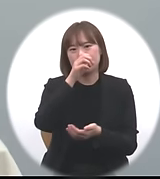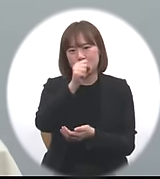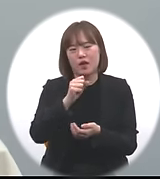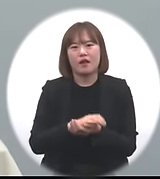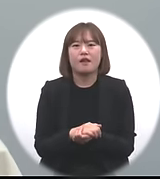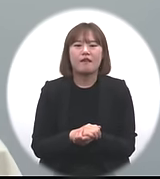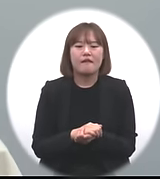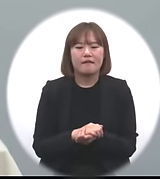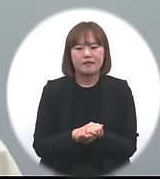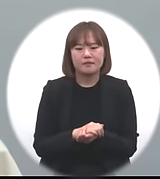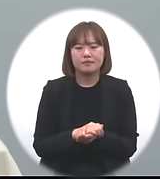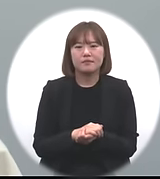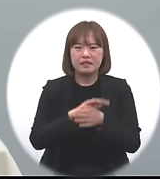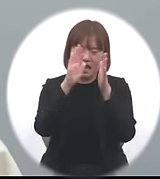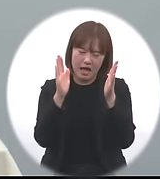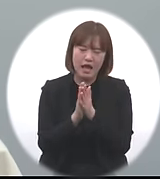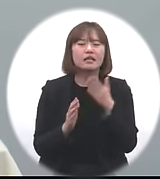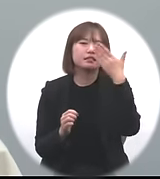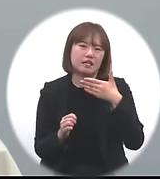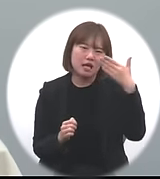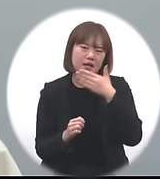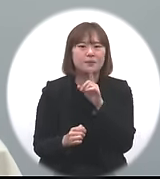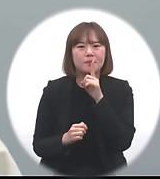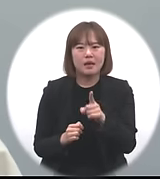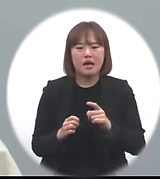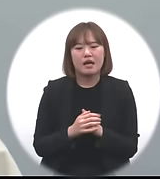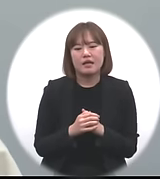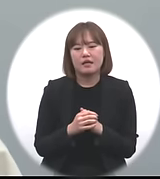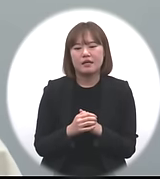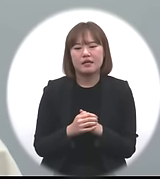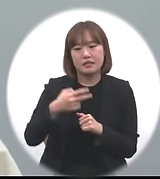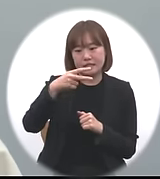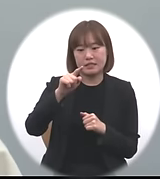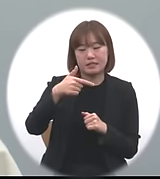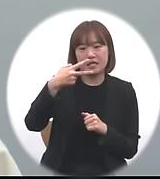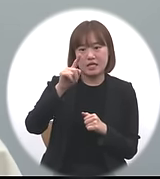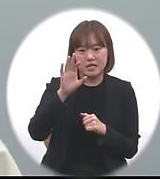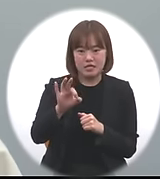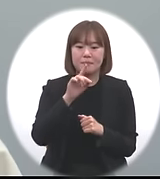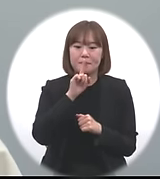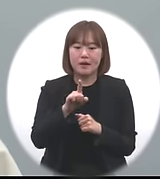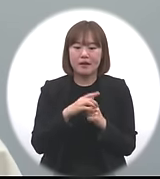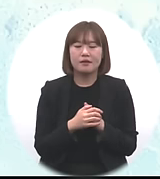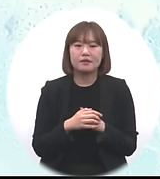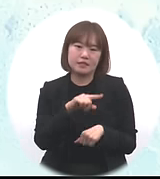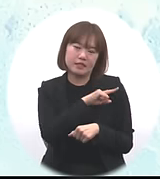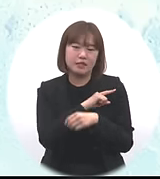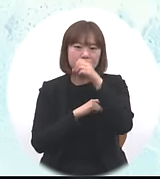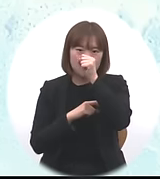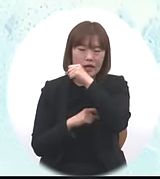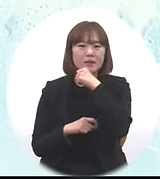과일을 먹이시는 게 맞습니다. 보시는 것처럼 전부 다 당분입니다. 그리고는 산성 얘기도 한번 해보겠습니다.